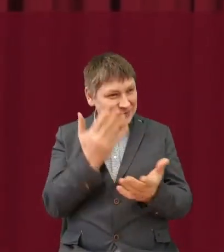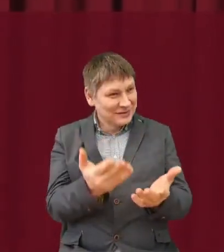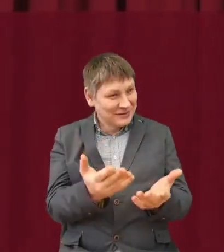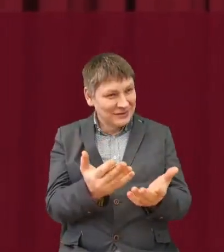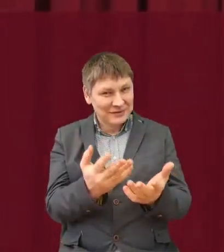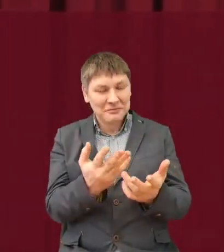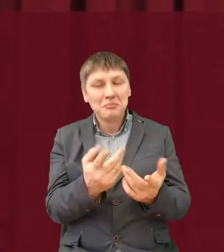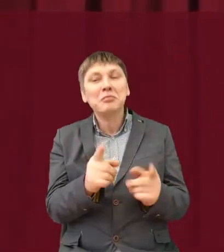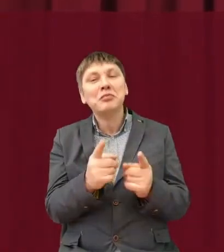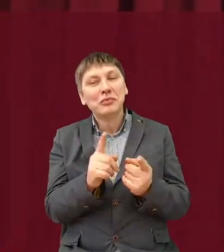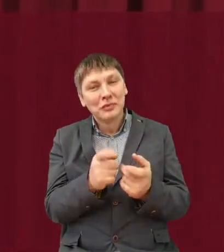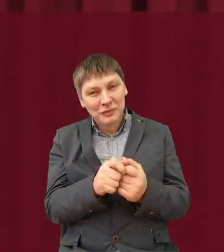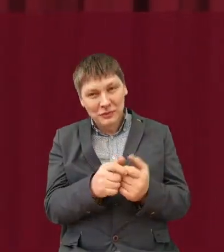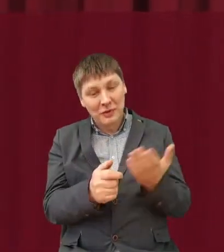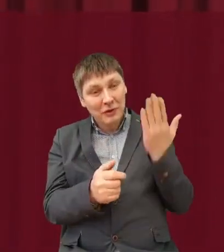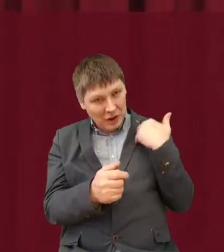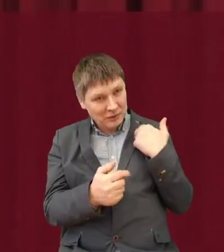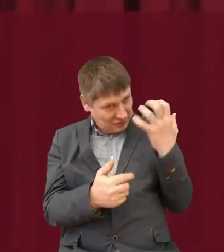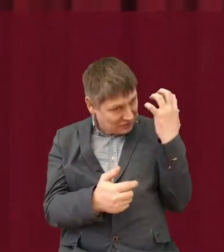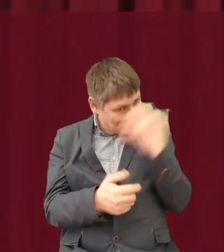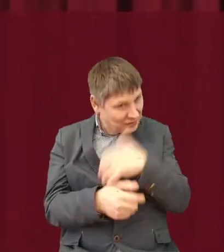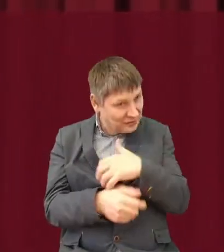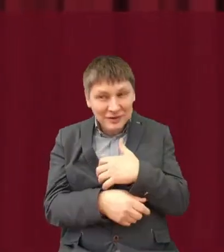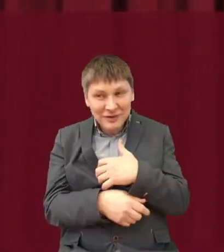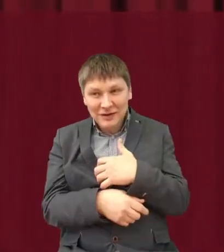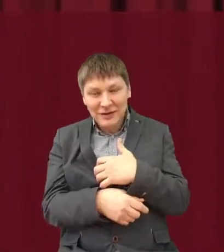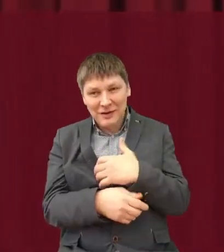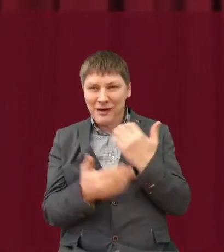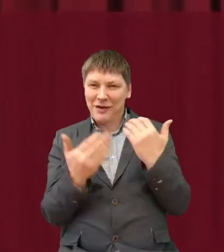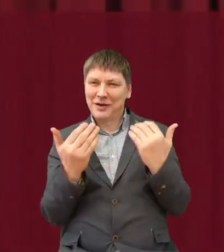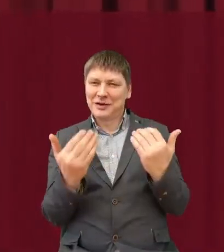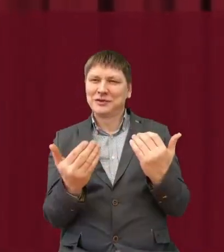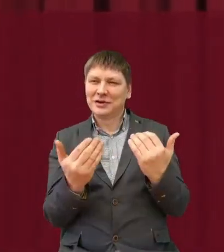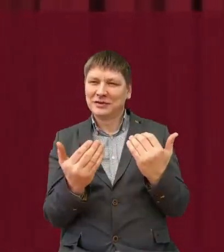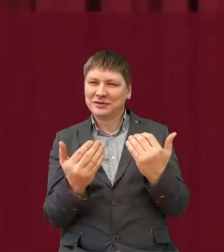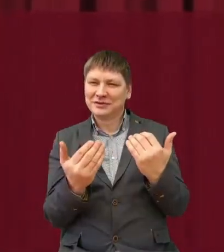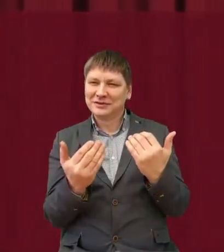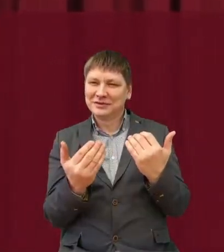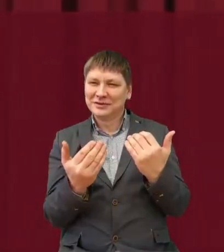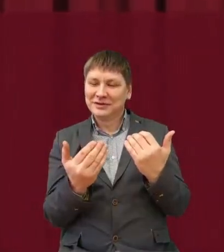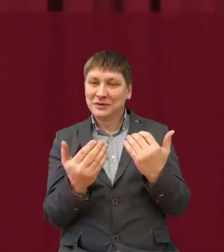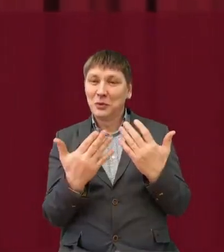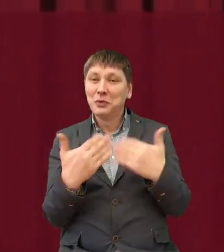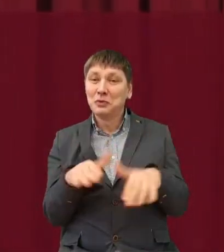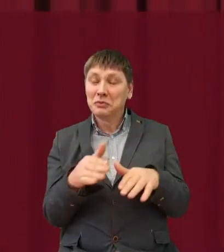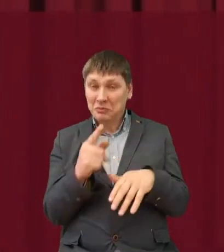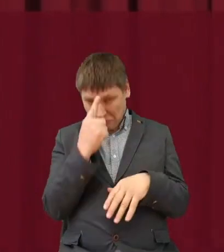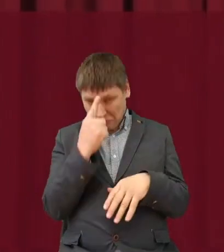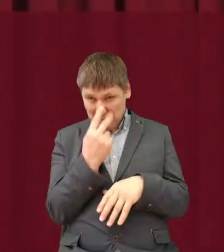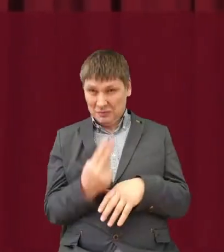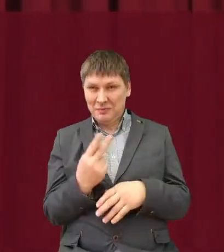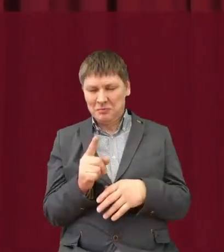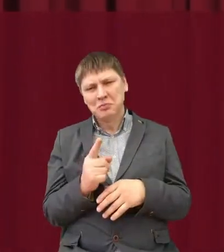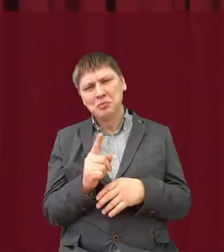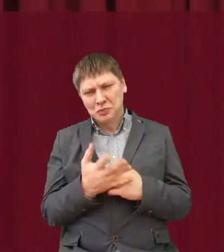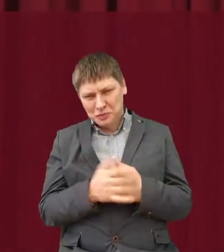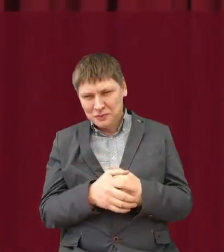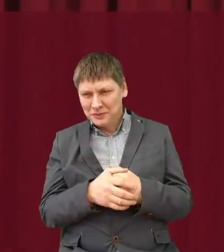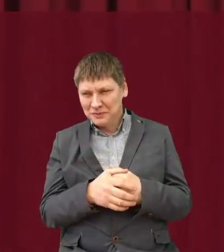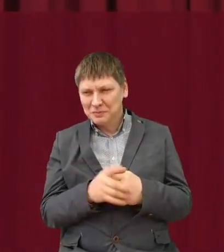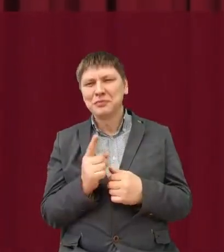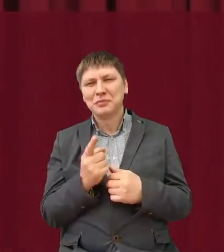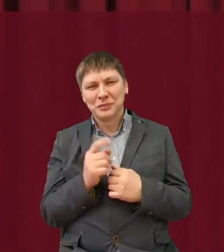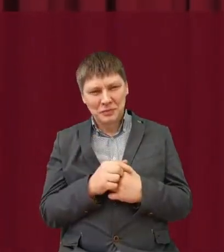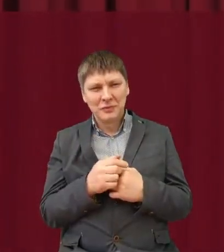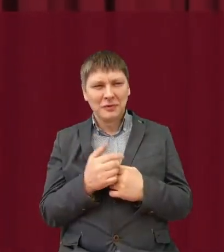подвести самообман он может быть иногда очень таким безобидным и незначительным да